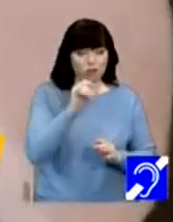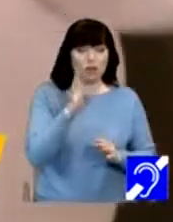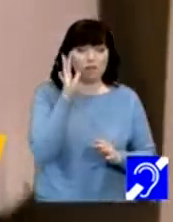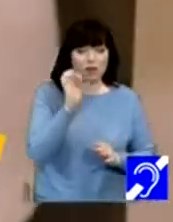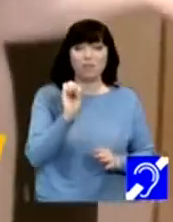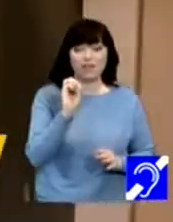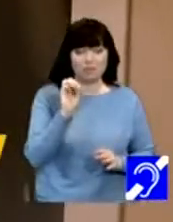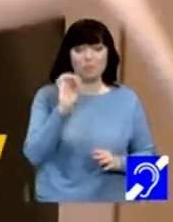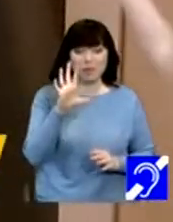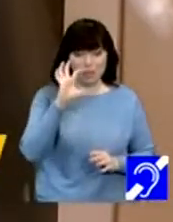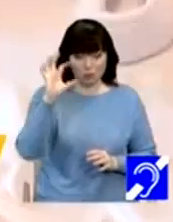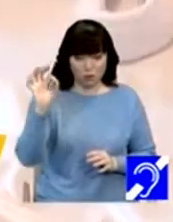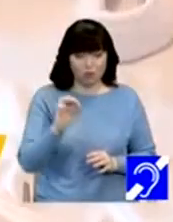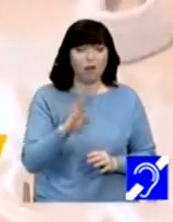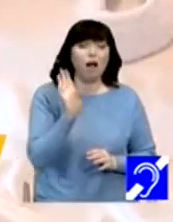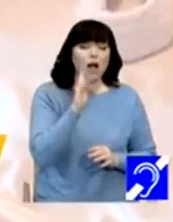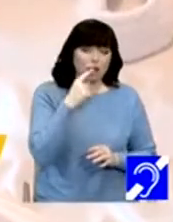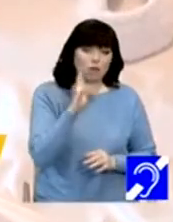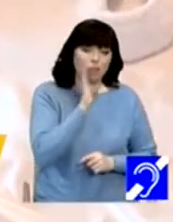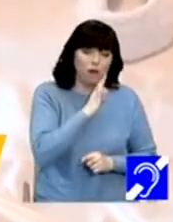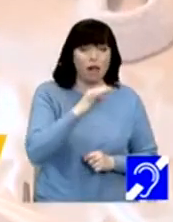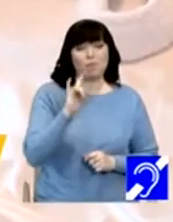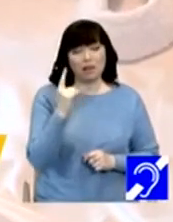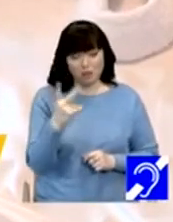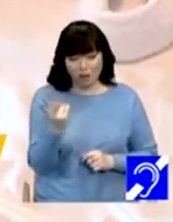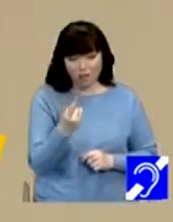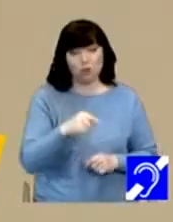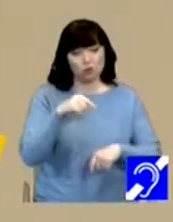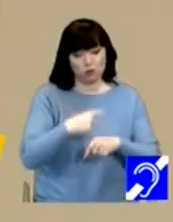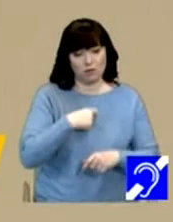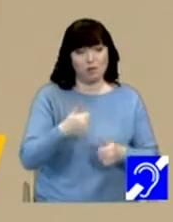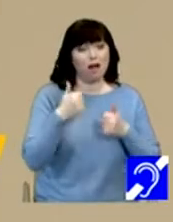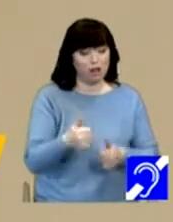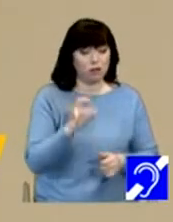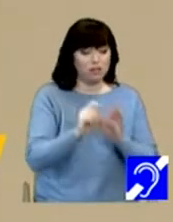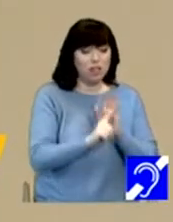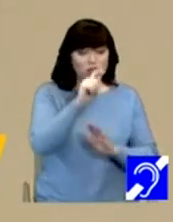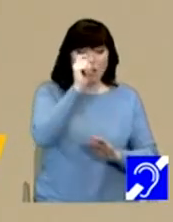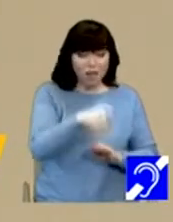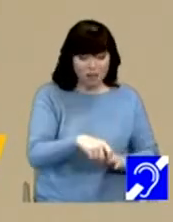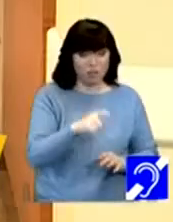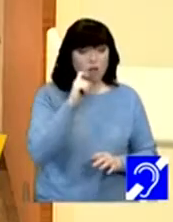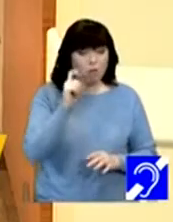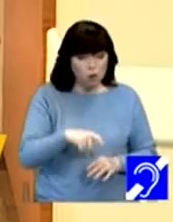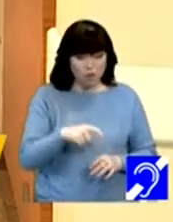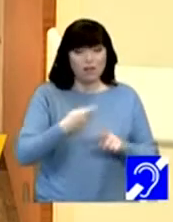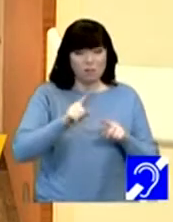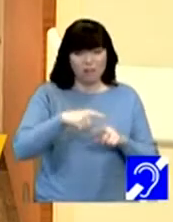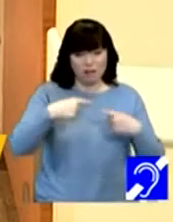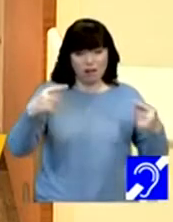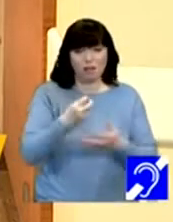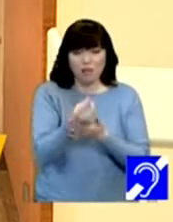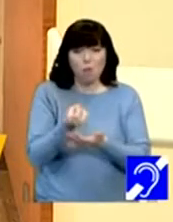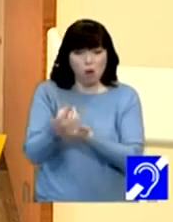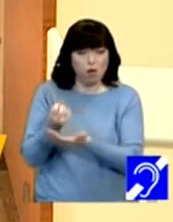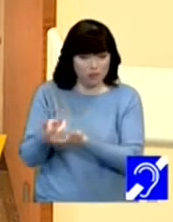15. Medicii susțin că atât mama cât și bebelușii se simt bine. De la începutul războiului din Ucraina, în instituțiile